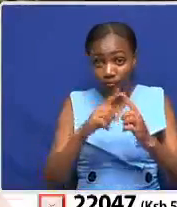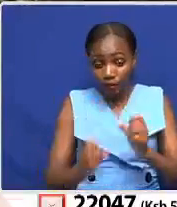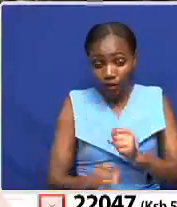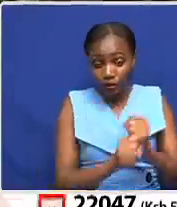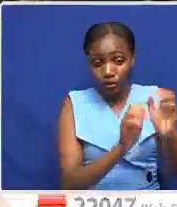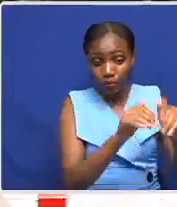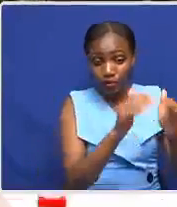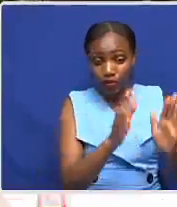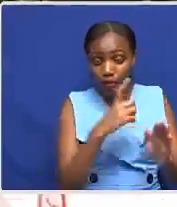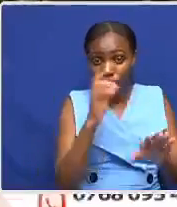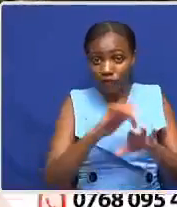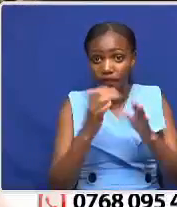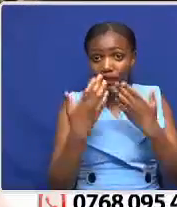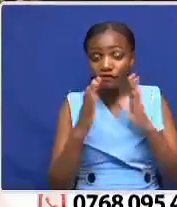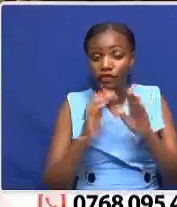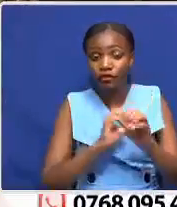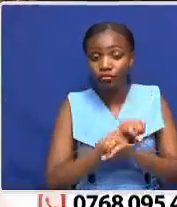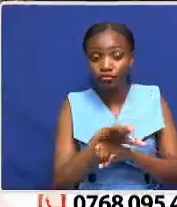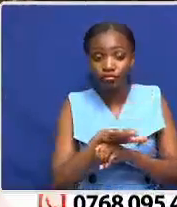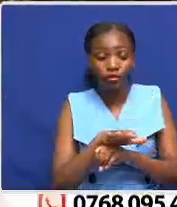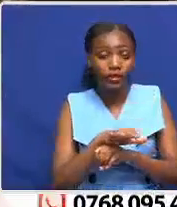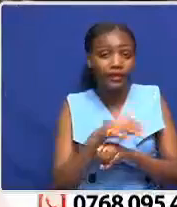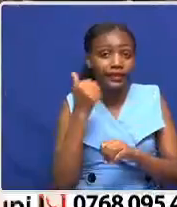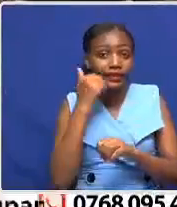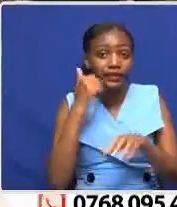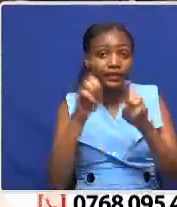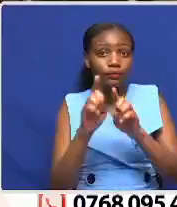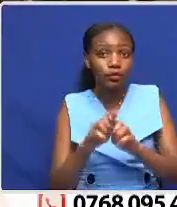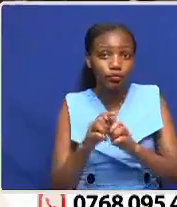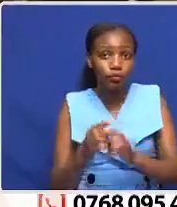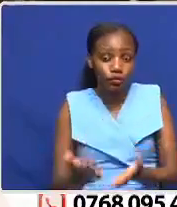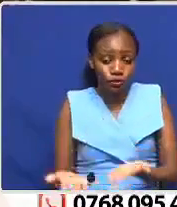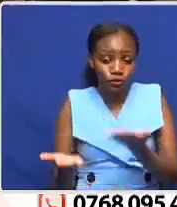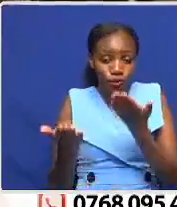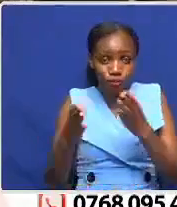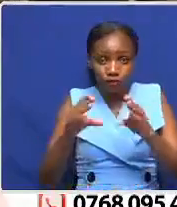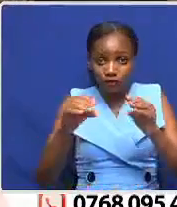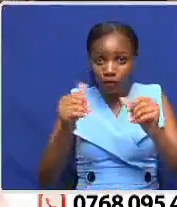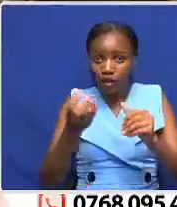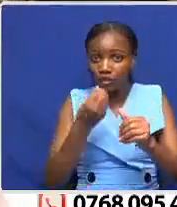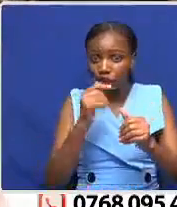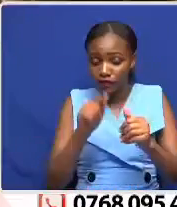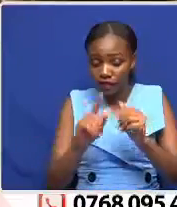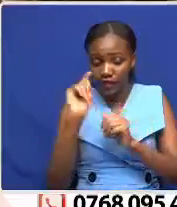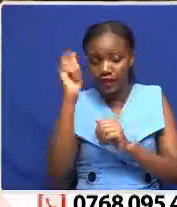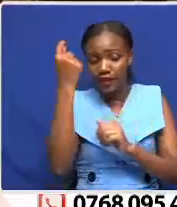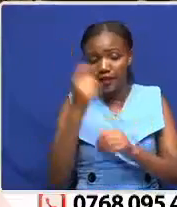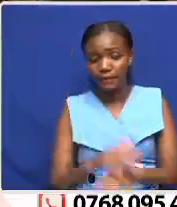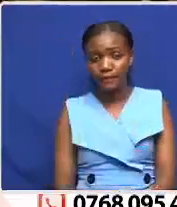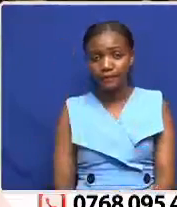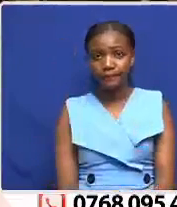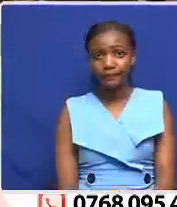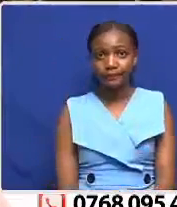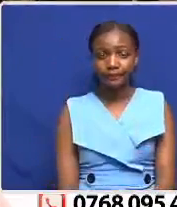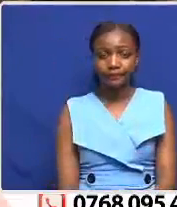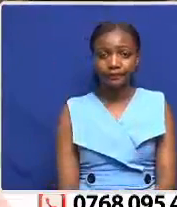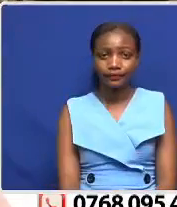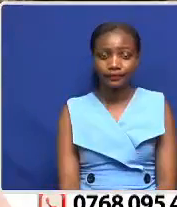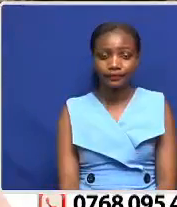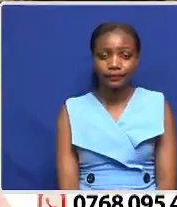waliolemazwa na makali ya janga la corona, ili angalau kuhakiki na kuafiki usalama wa chakula kwa taifa hili. Bonfas Barasa,